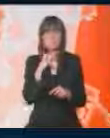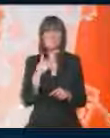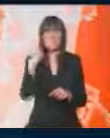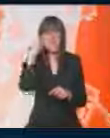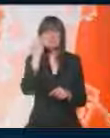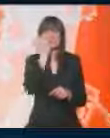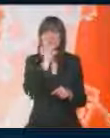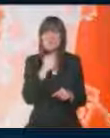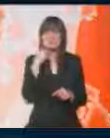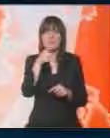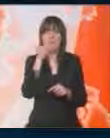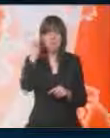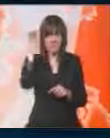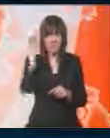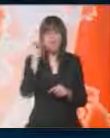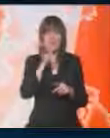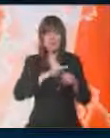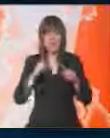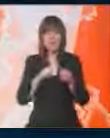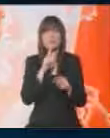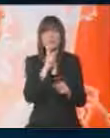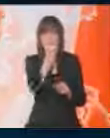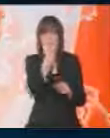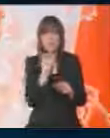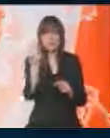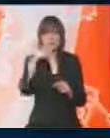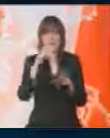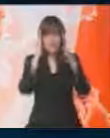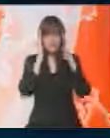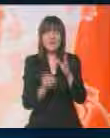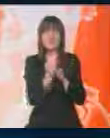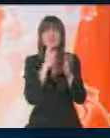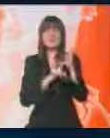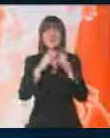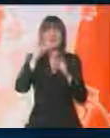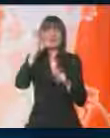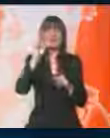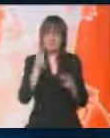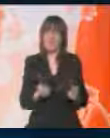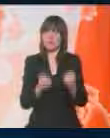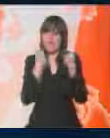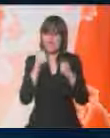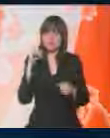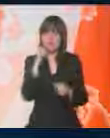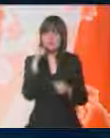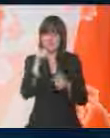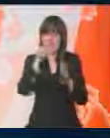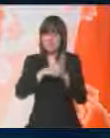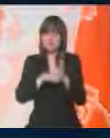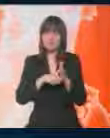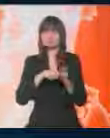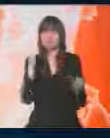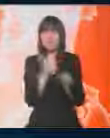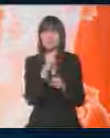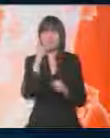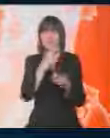je i upravo i svrha ove poruke, jer pazite, poruka koja dolazi iz poverljivih izvora NATO-a, nju je teško danas u ovom trenutku, barem na